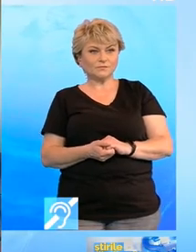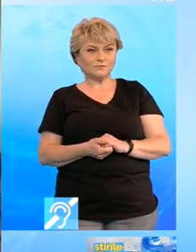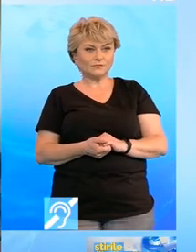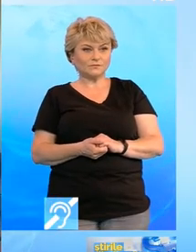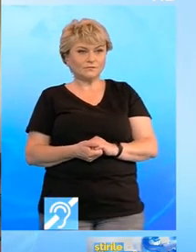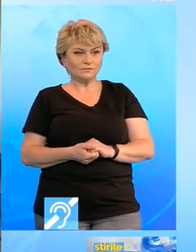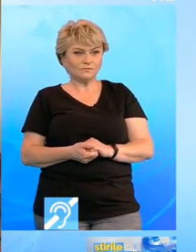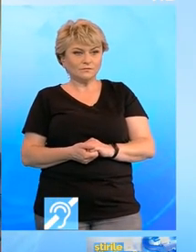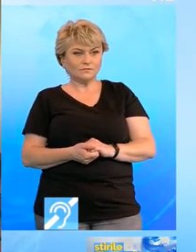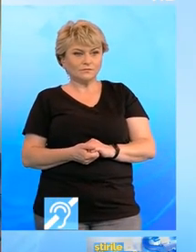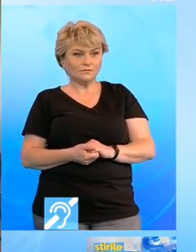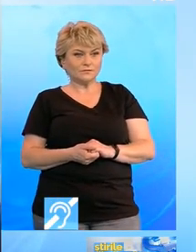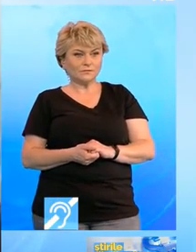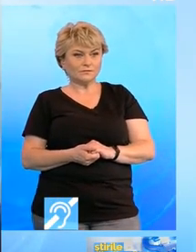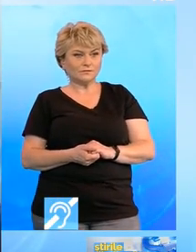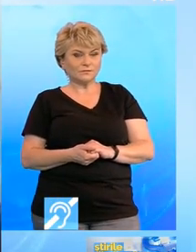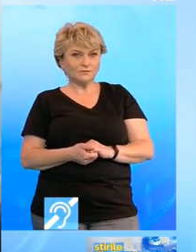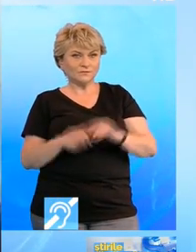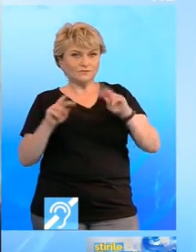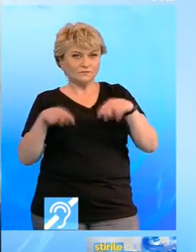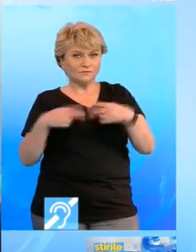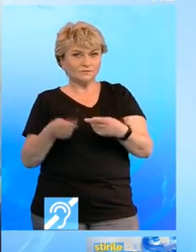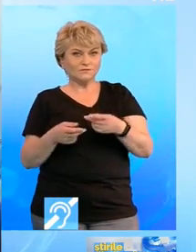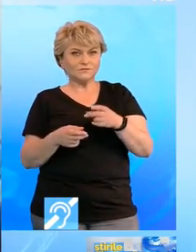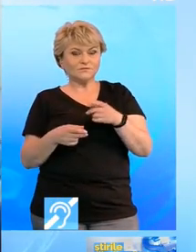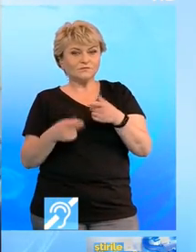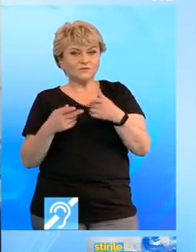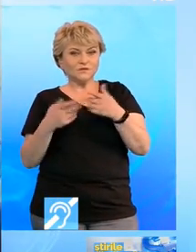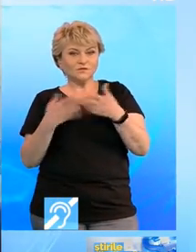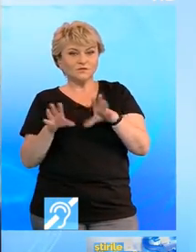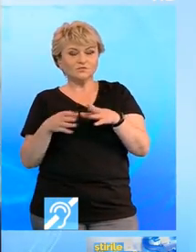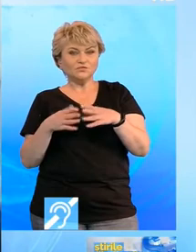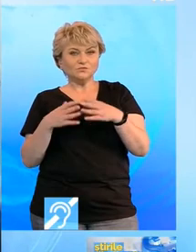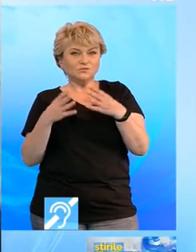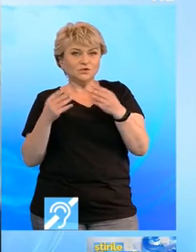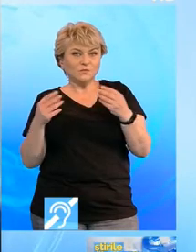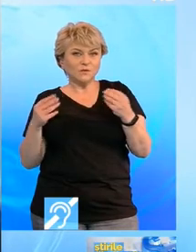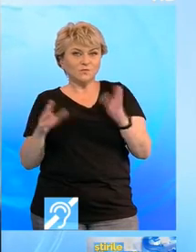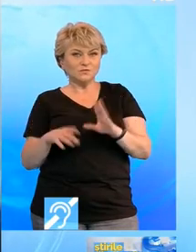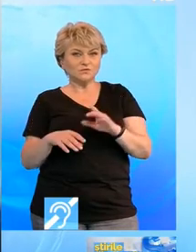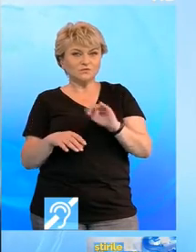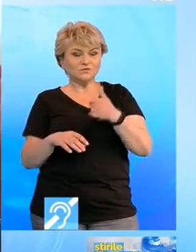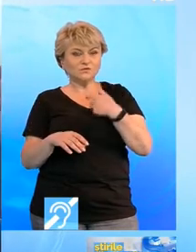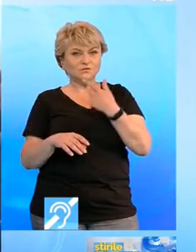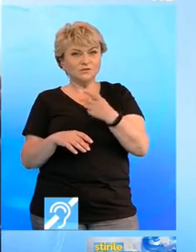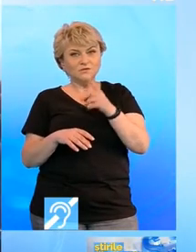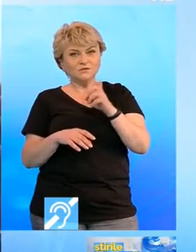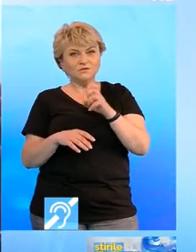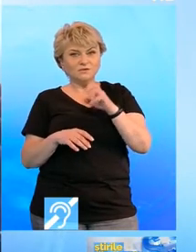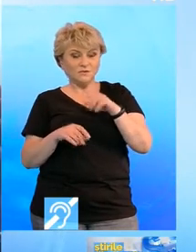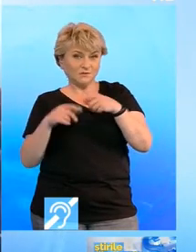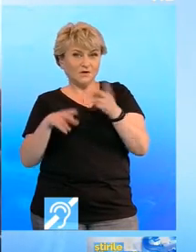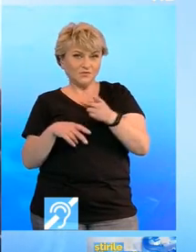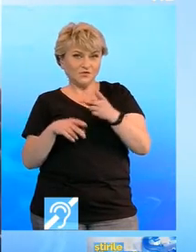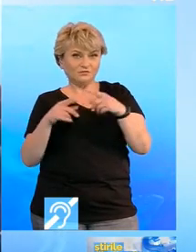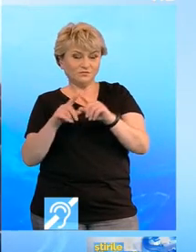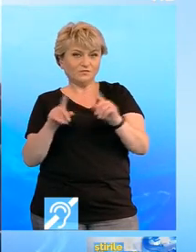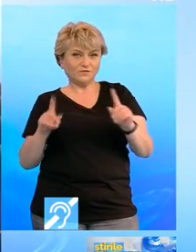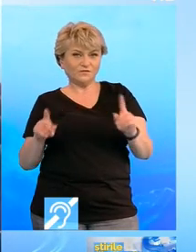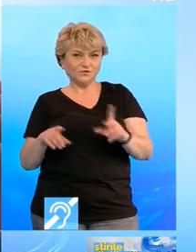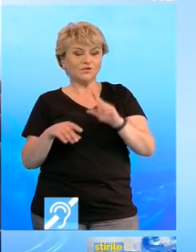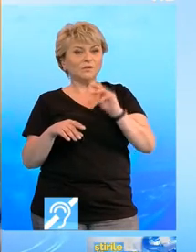long amount of time on that. Invitați ca speakeri au fost și Lemani Sterț, dar și Zoltan Rezmiuveș, ambii profesori de renume pe